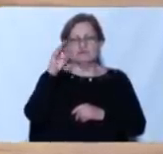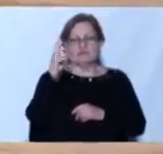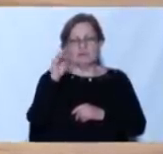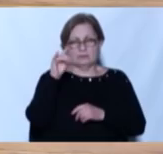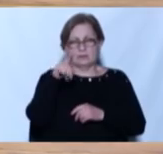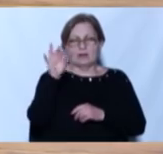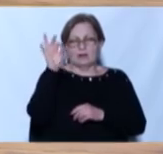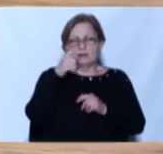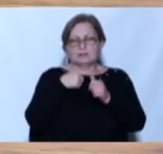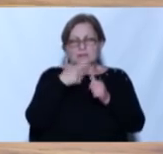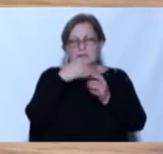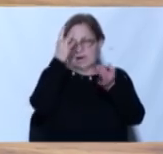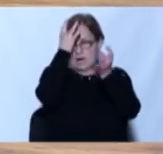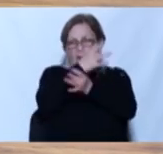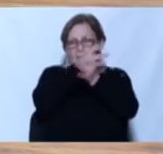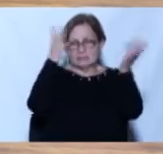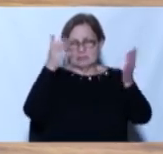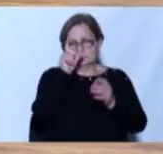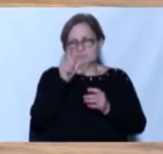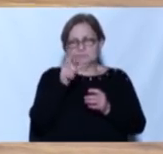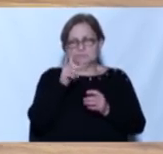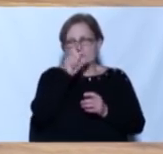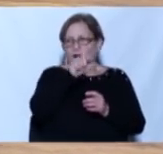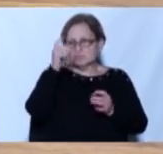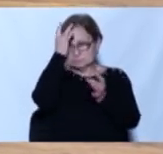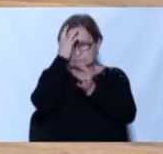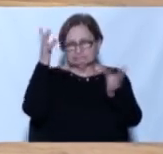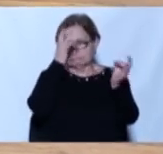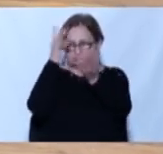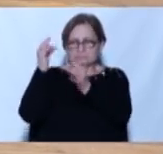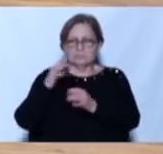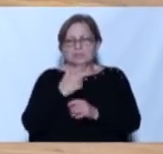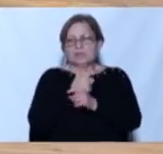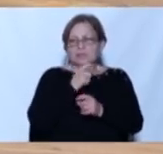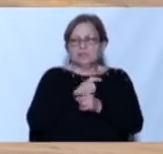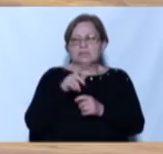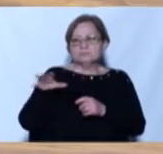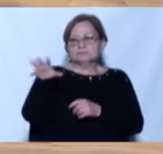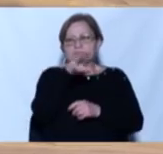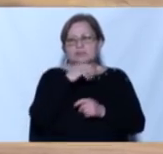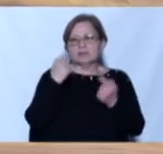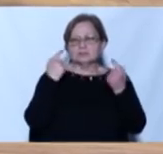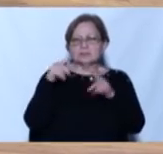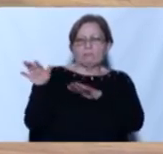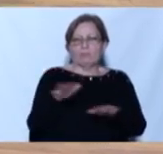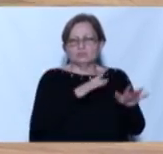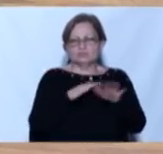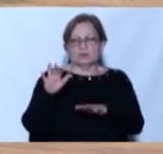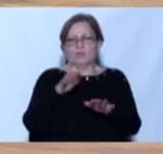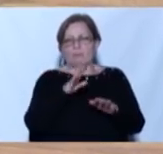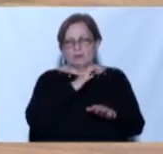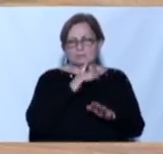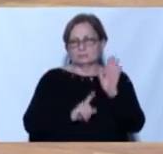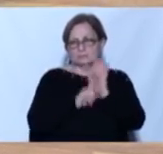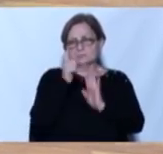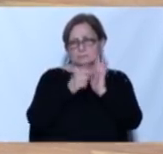განმანათლებლები ხო ჩვენ არა გვაქვს დიდი დრო, მაგრამ ორი სიტყვით უნდა შევეხოთ, ეს დიდი მოძრაობა იყო საერთოდ ევროპაში, რომელიც განსაკუთრებით დაიწყო 17